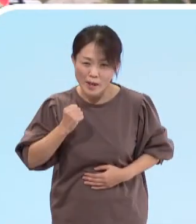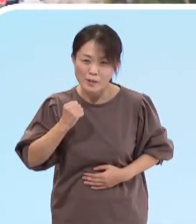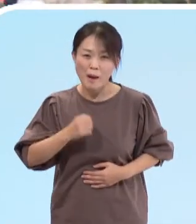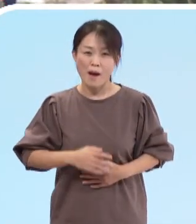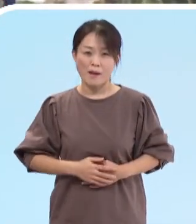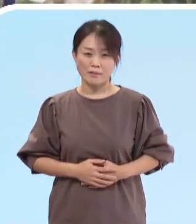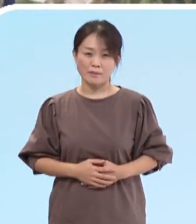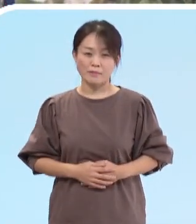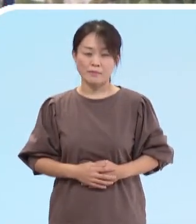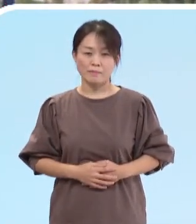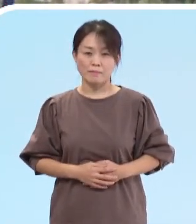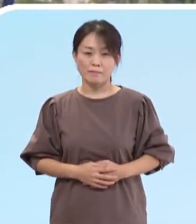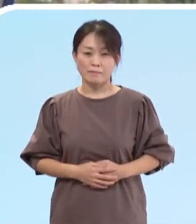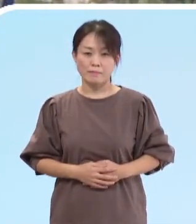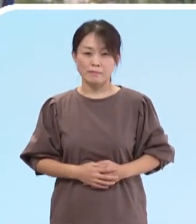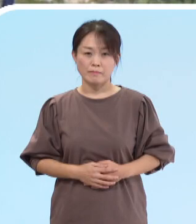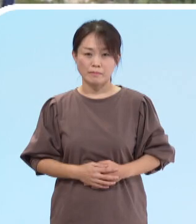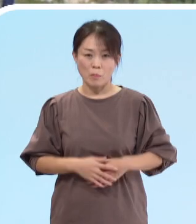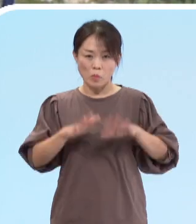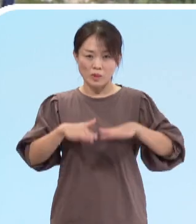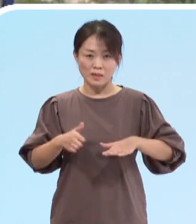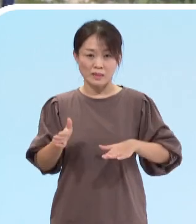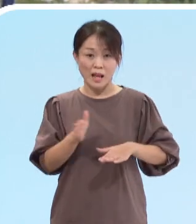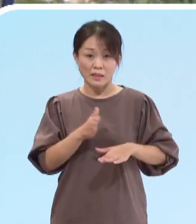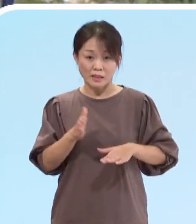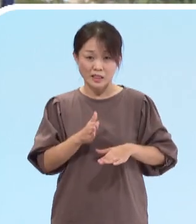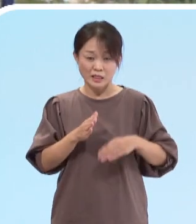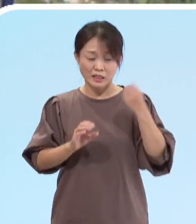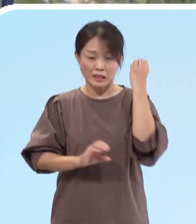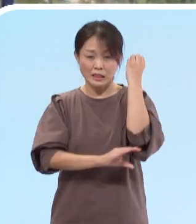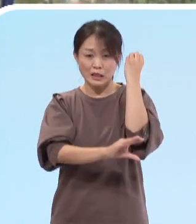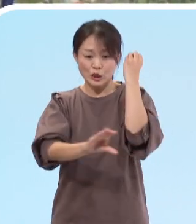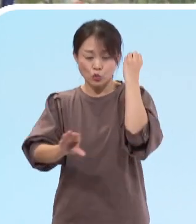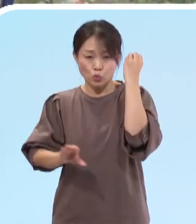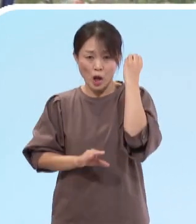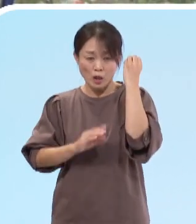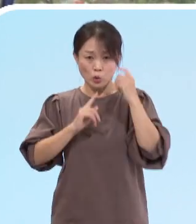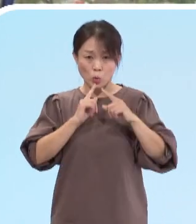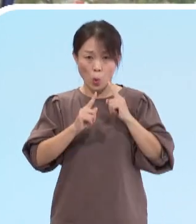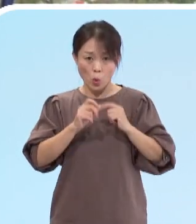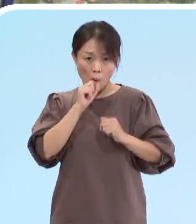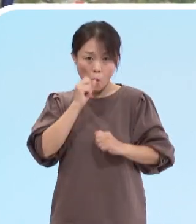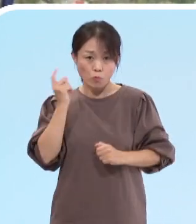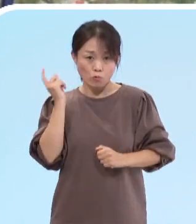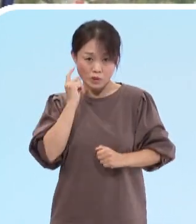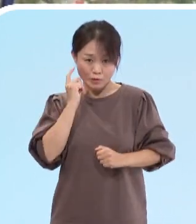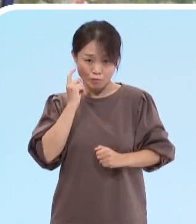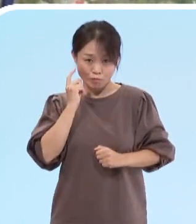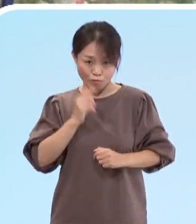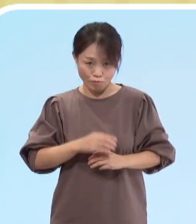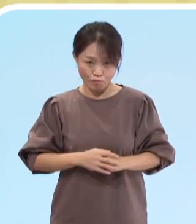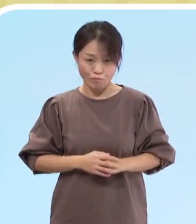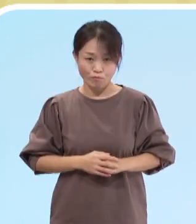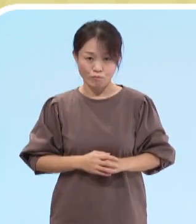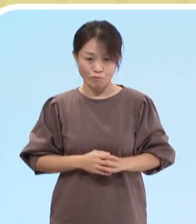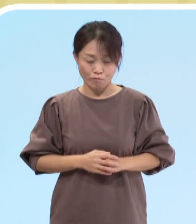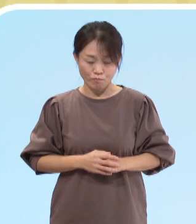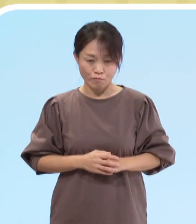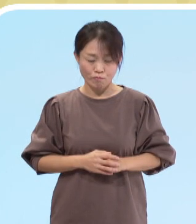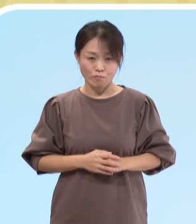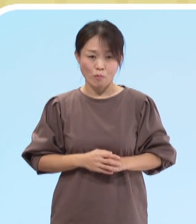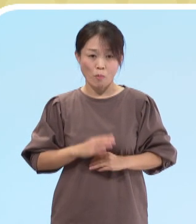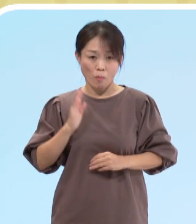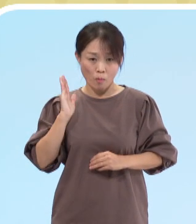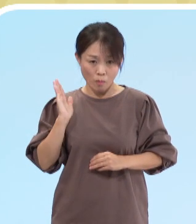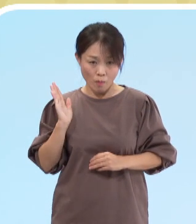おはようございます、梅雨の紫です。最近インフラっていう言葉よく聞きますよね。インフラ